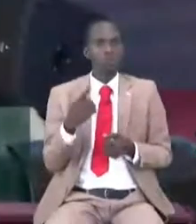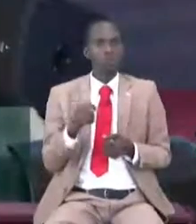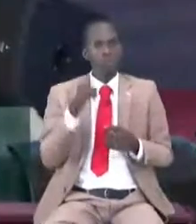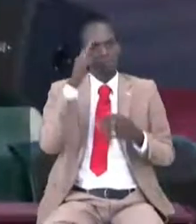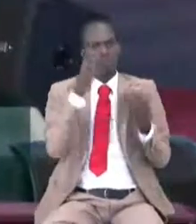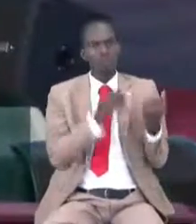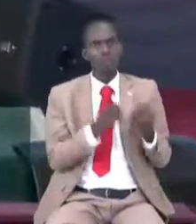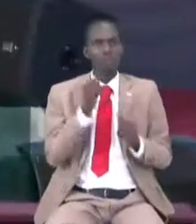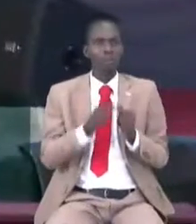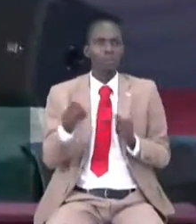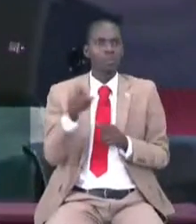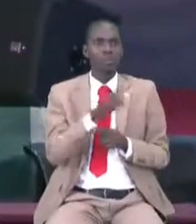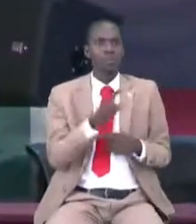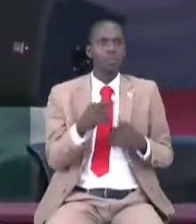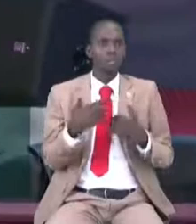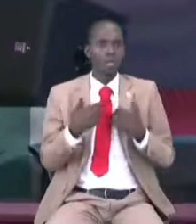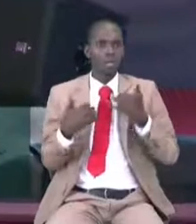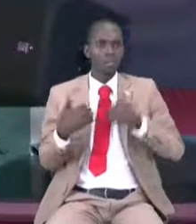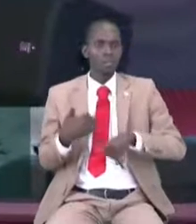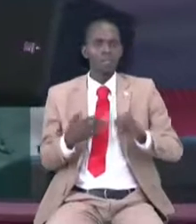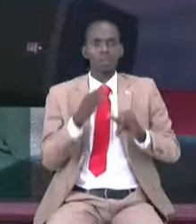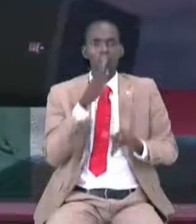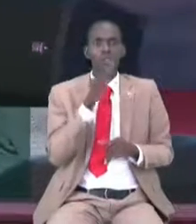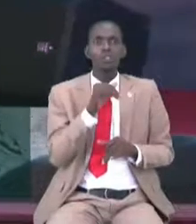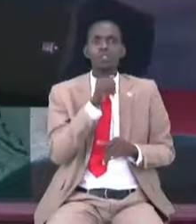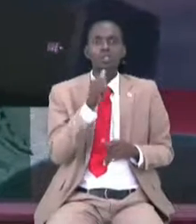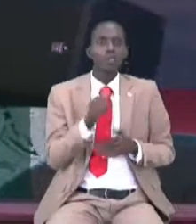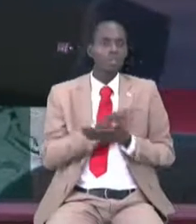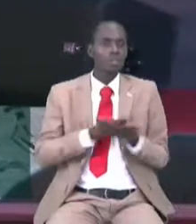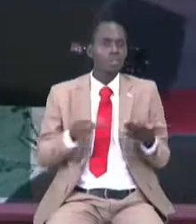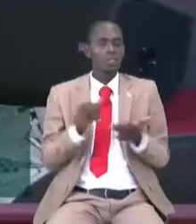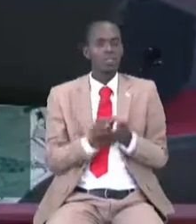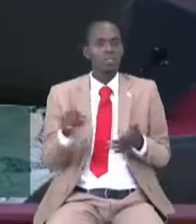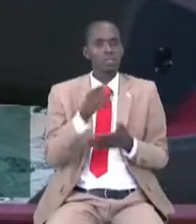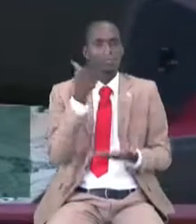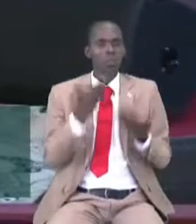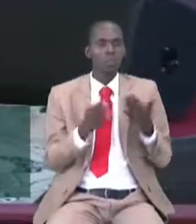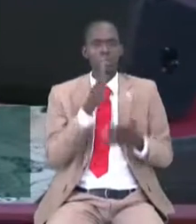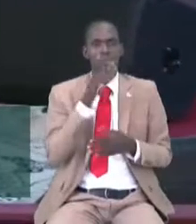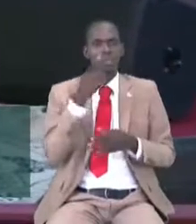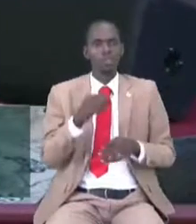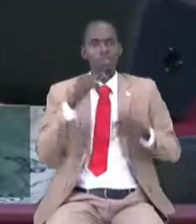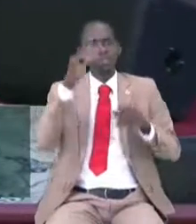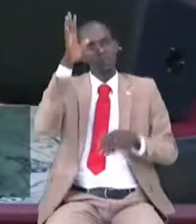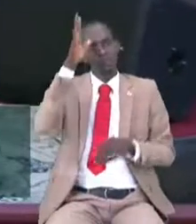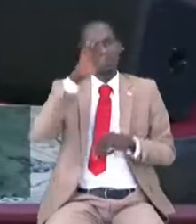le père de tous les incirconcis qui croient, pour que la justice leur fût aussi